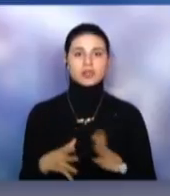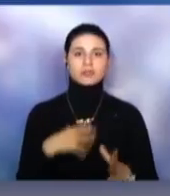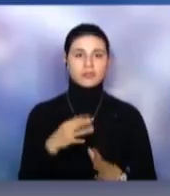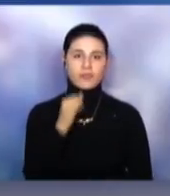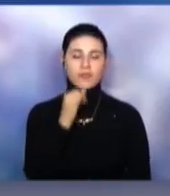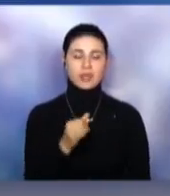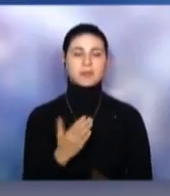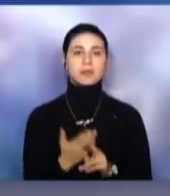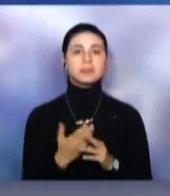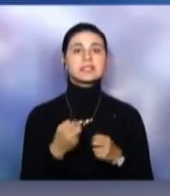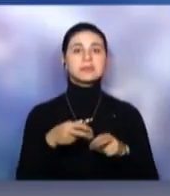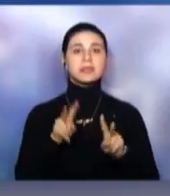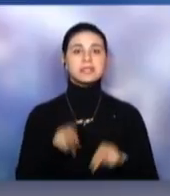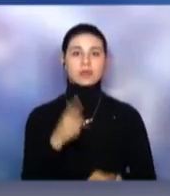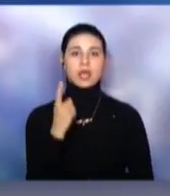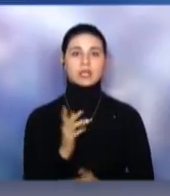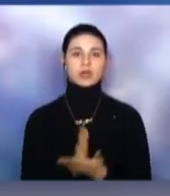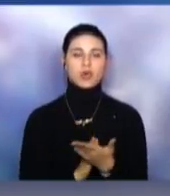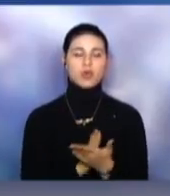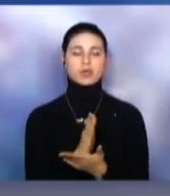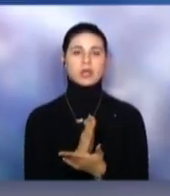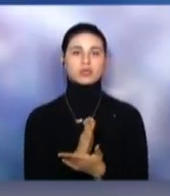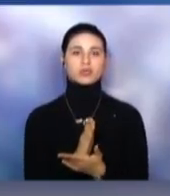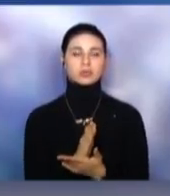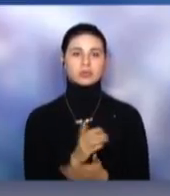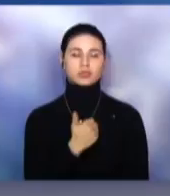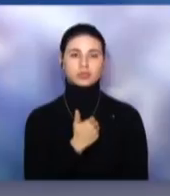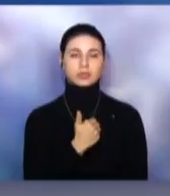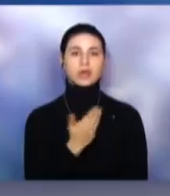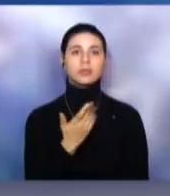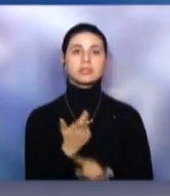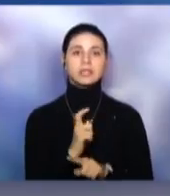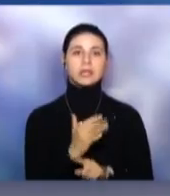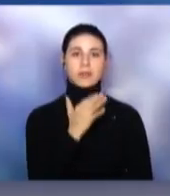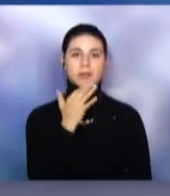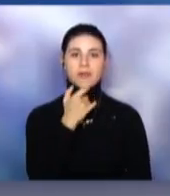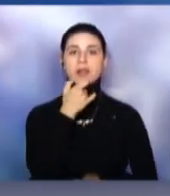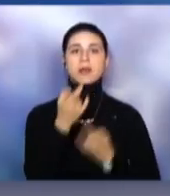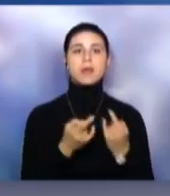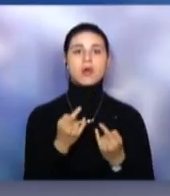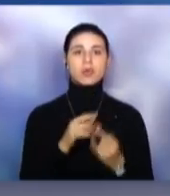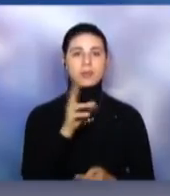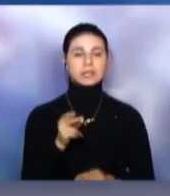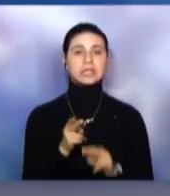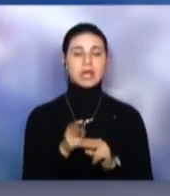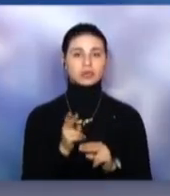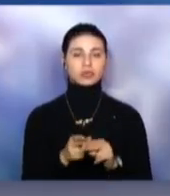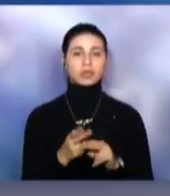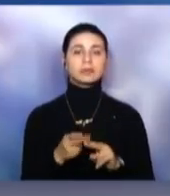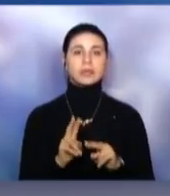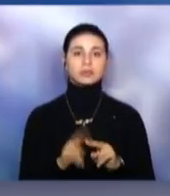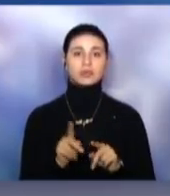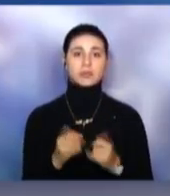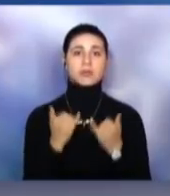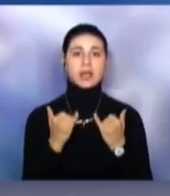თუ ის მიზანმიმართულია ერთი კონკრეტული ზონის მიმართ, რომელიც ძალიან ბევრ მაყურებელს თურმე აწუხებს და შესაბამისად